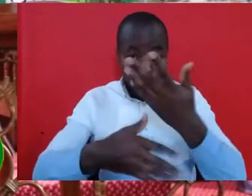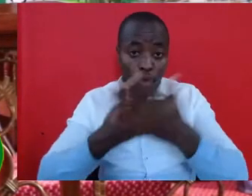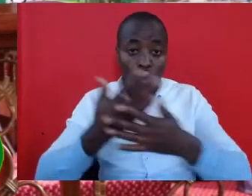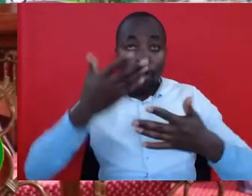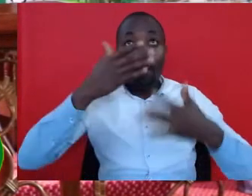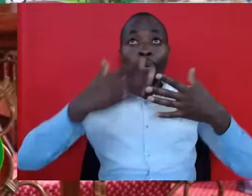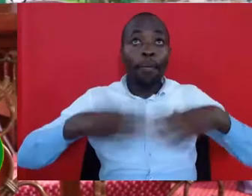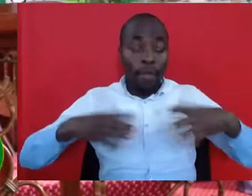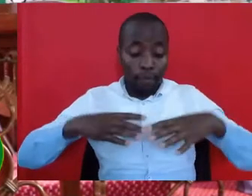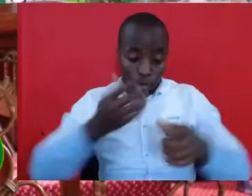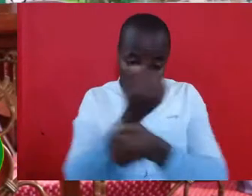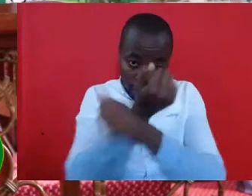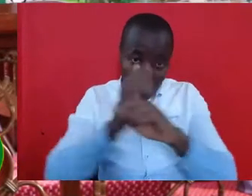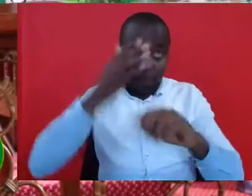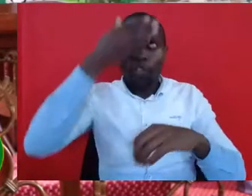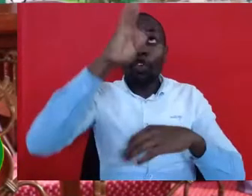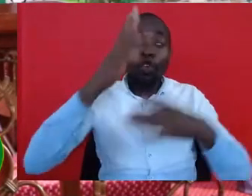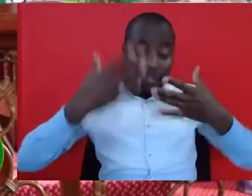Waokoe watu wako ee Bwana.